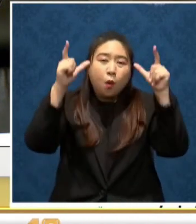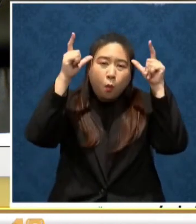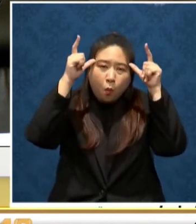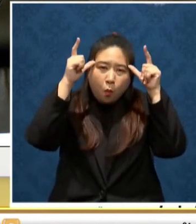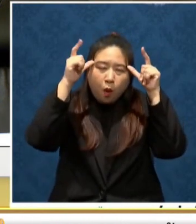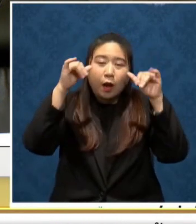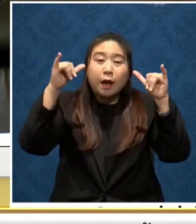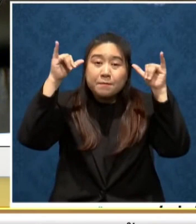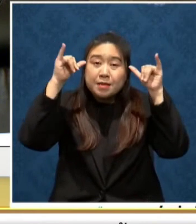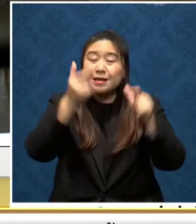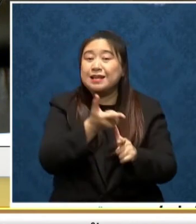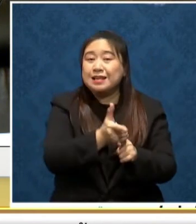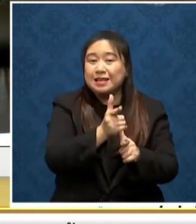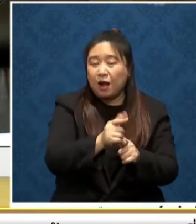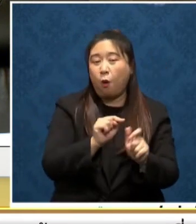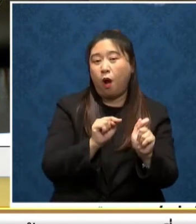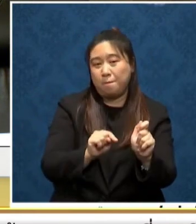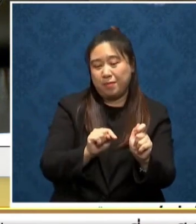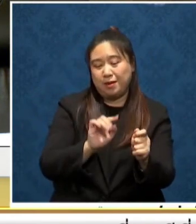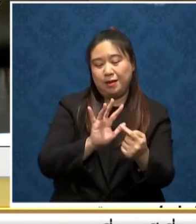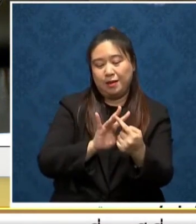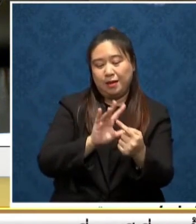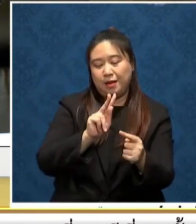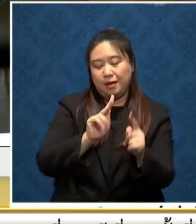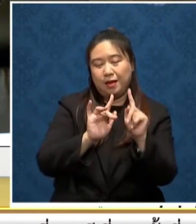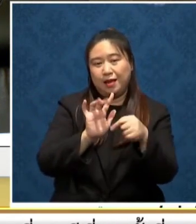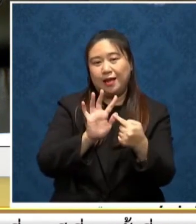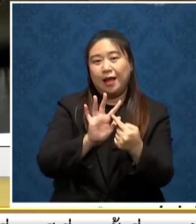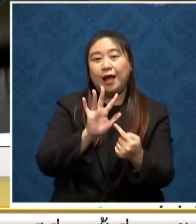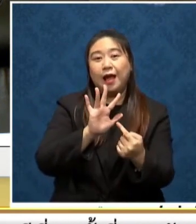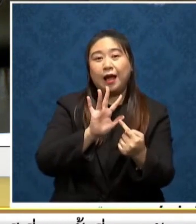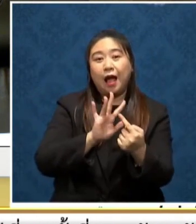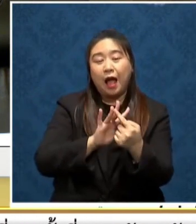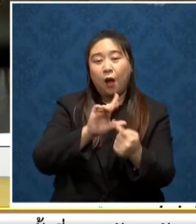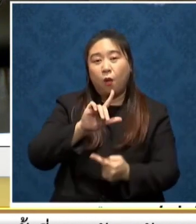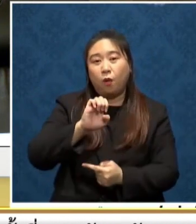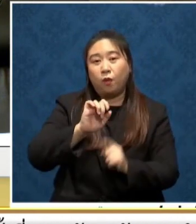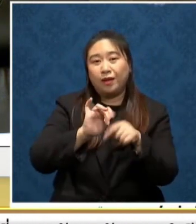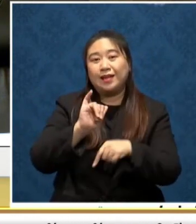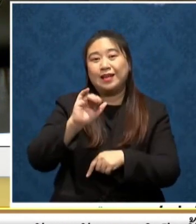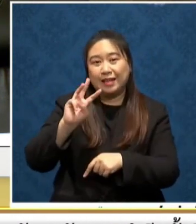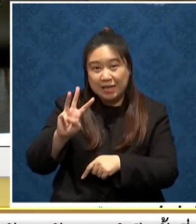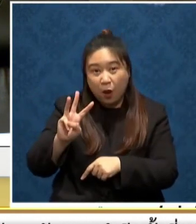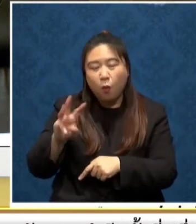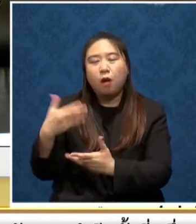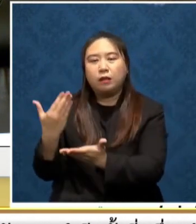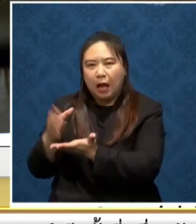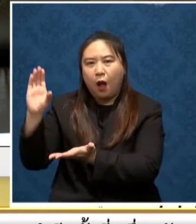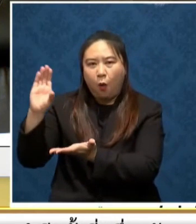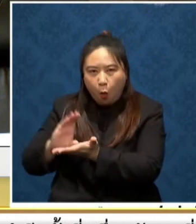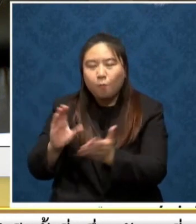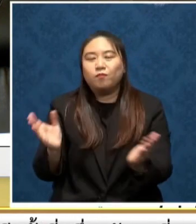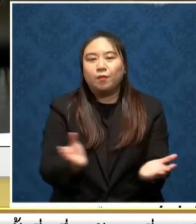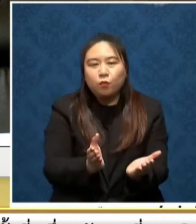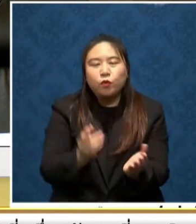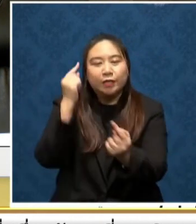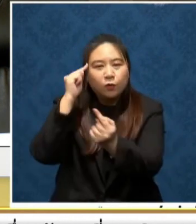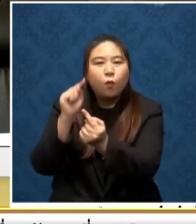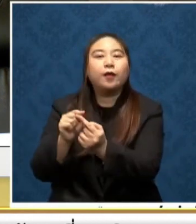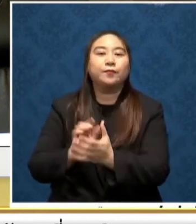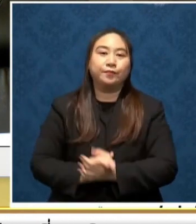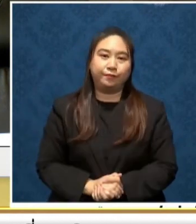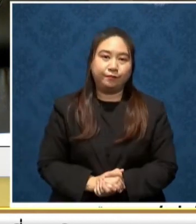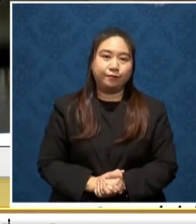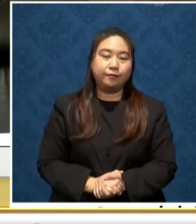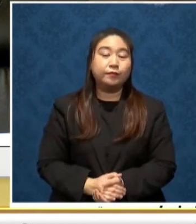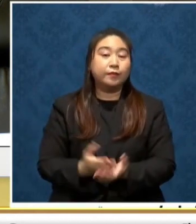บือของอำเภอก้าวเลี้ยวเนี่ยจะได้รับการสนับสนุนงบประมาณตรงนี้นะครับส่วนเรื่องต่อไปเรื่องที่ผมอยากจะฝ